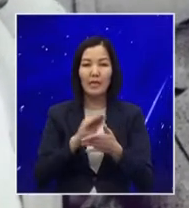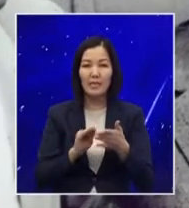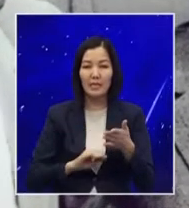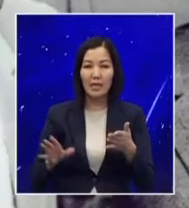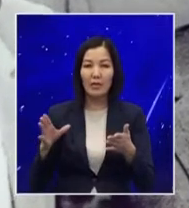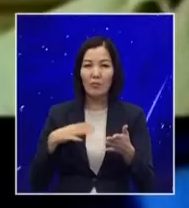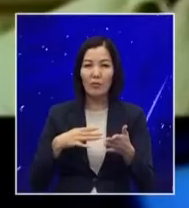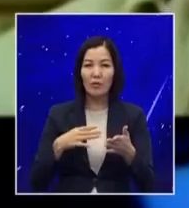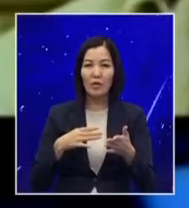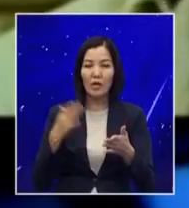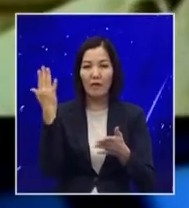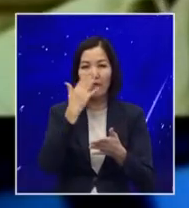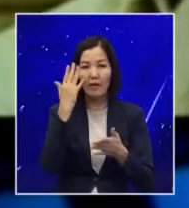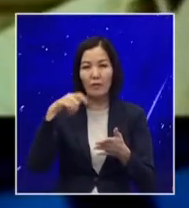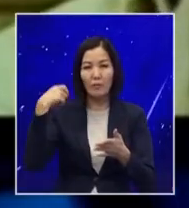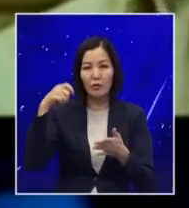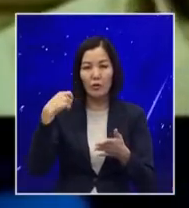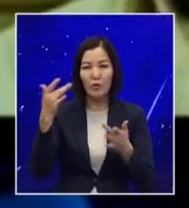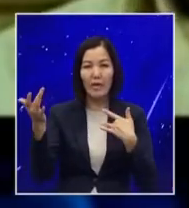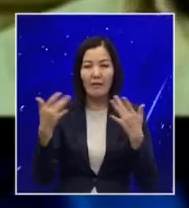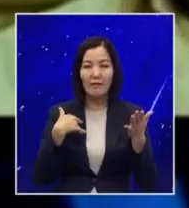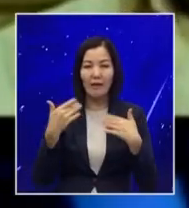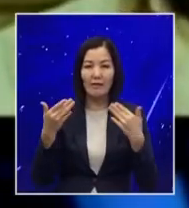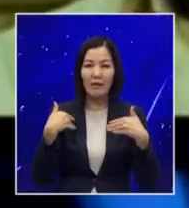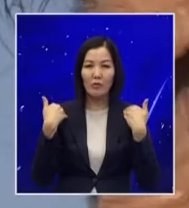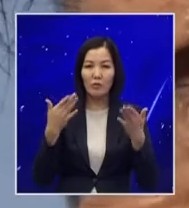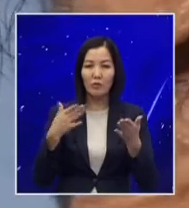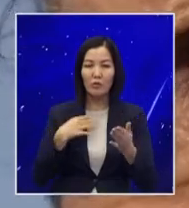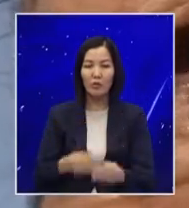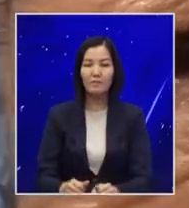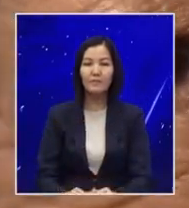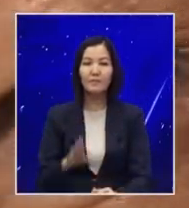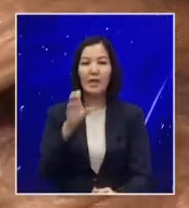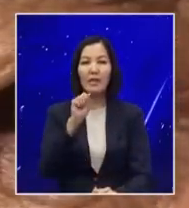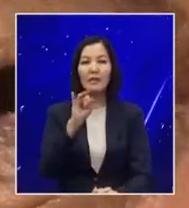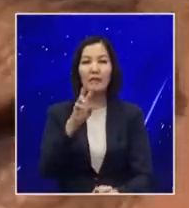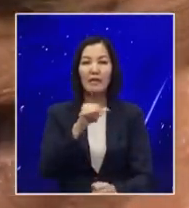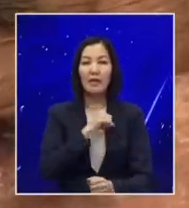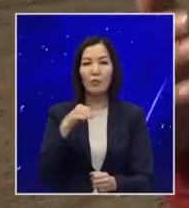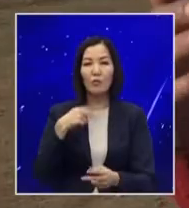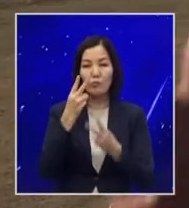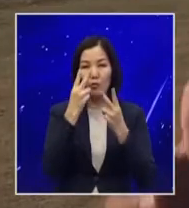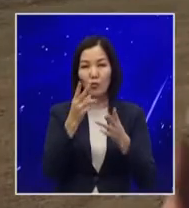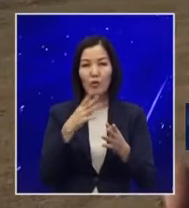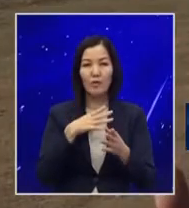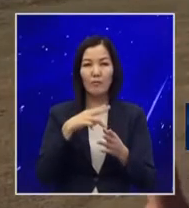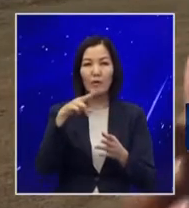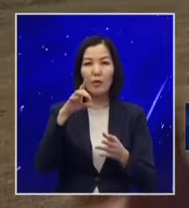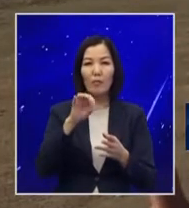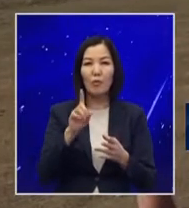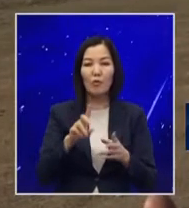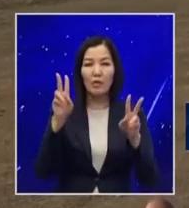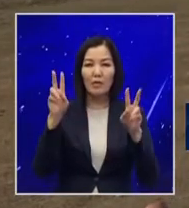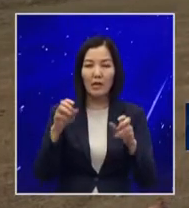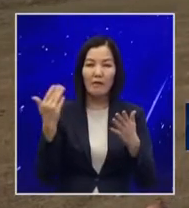«Телескен ұл» атты көркем фильм түсіріліп, театрлар пьесаларын сахналаған. Сайын ағамды өзім көзім көрді. Проза жанрында,